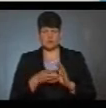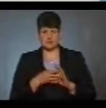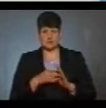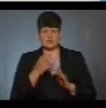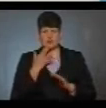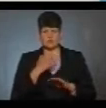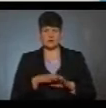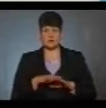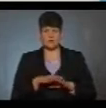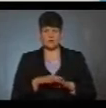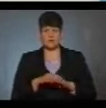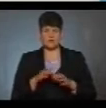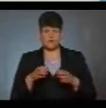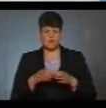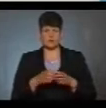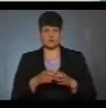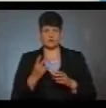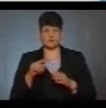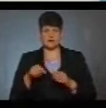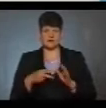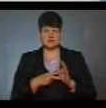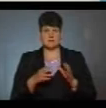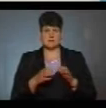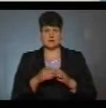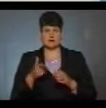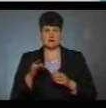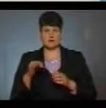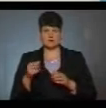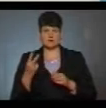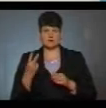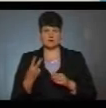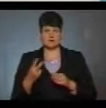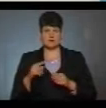фронт 2,7%, партія Гройсмана